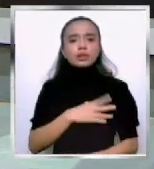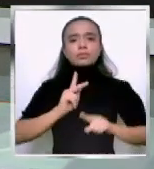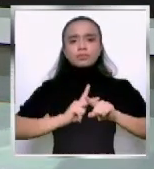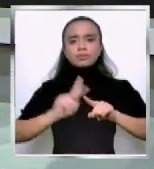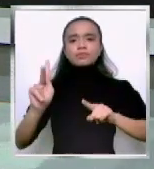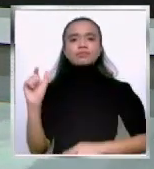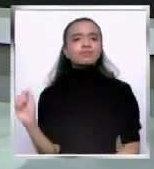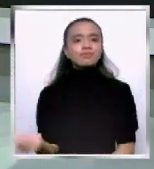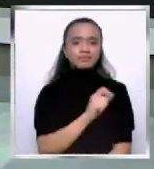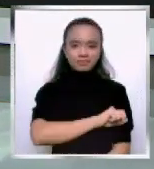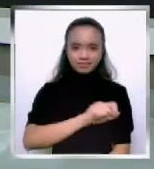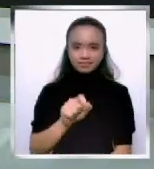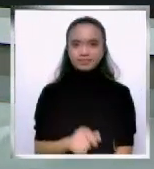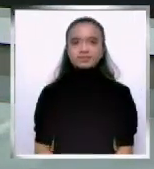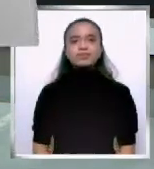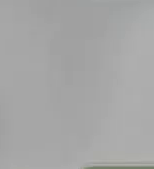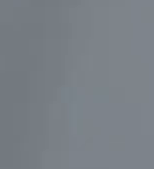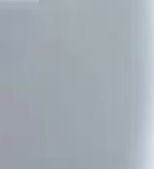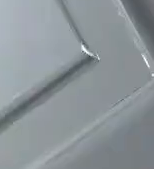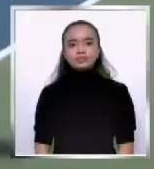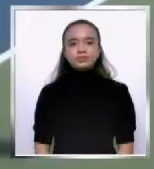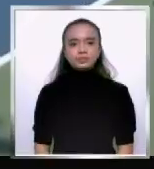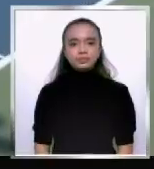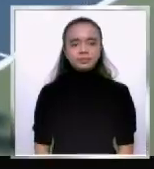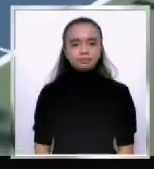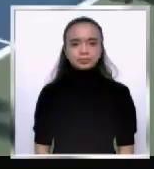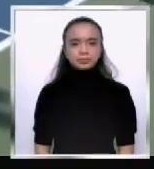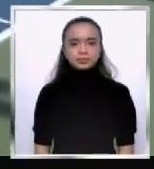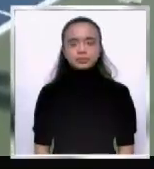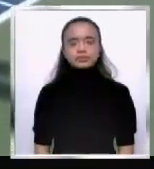tennis. Nakatutok si Mari Zumali.